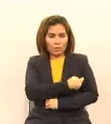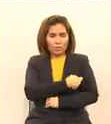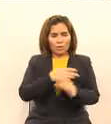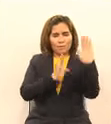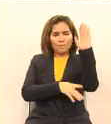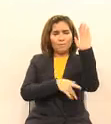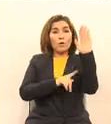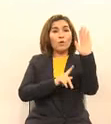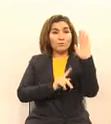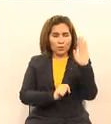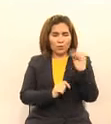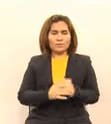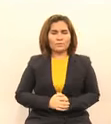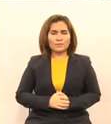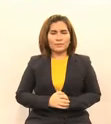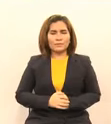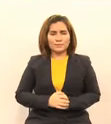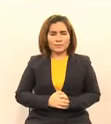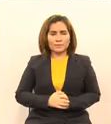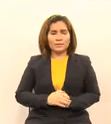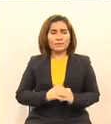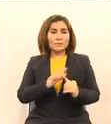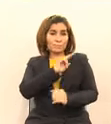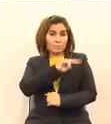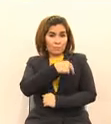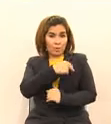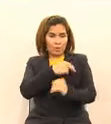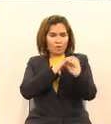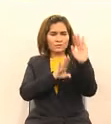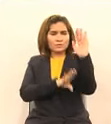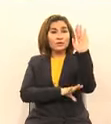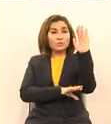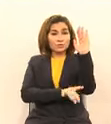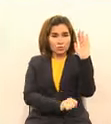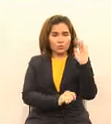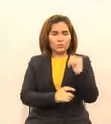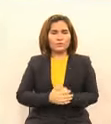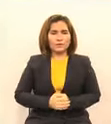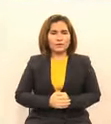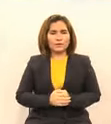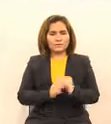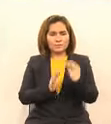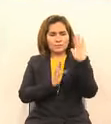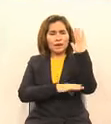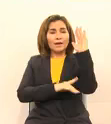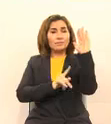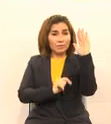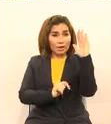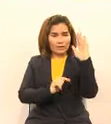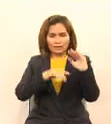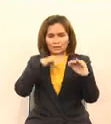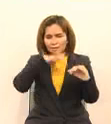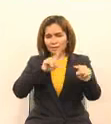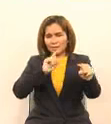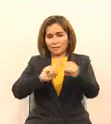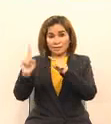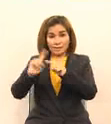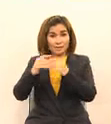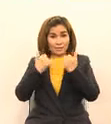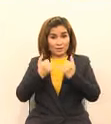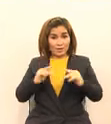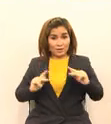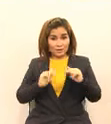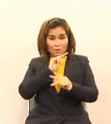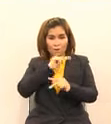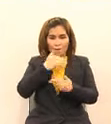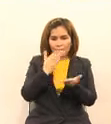ตตานีสำนักงานสาธารณสุขจังหวัดสตูลสำนักงานสาธารณสุขจังหวัดตรังนะครับซึ่งที่ต่างๆเหล่านี้ได้รับหน้ากากอนามัยนะครับ